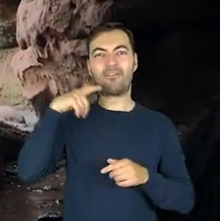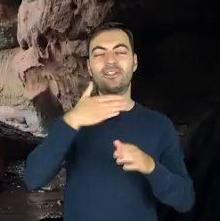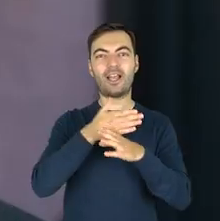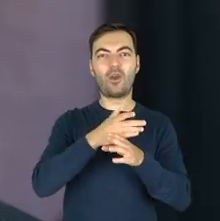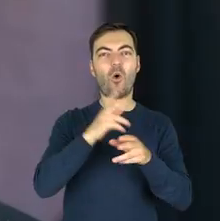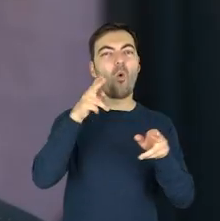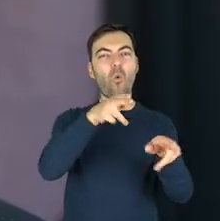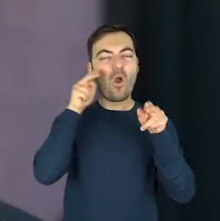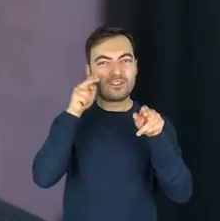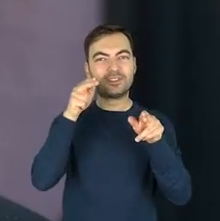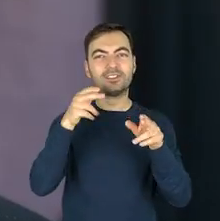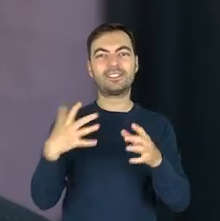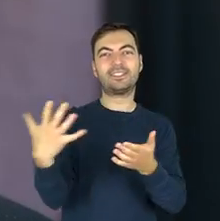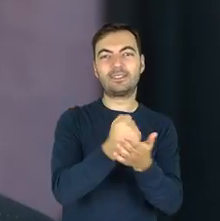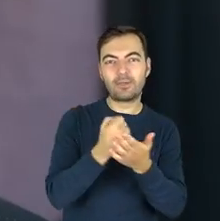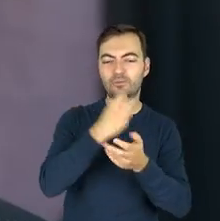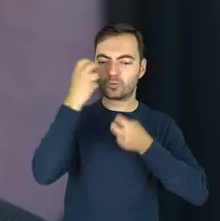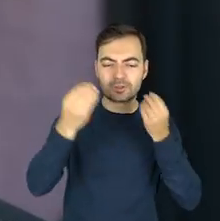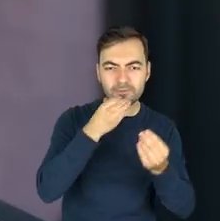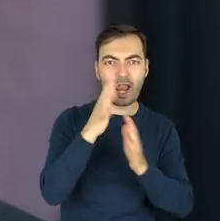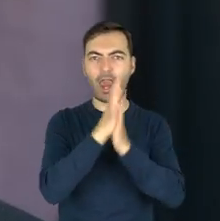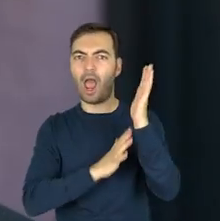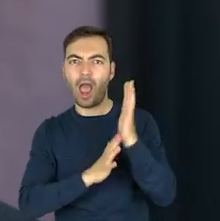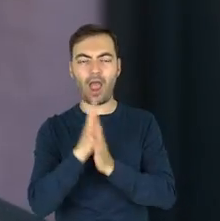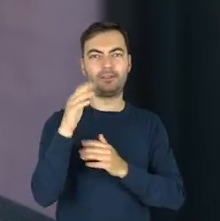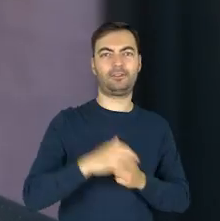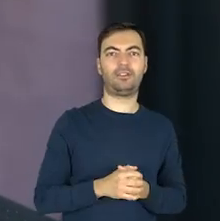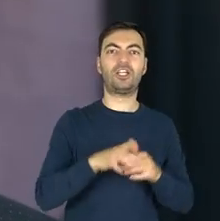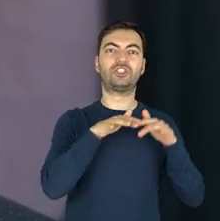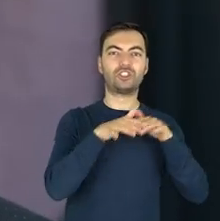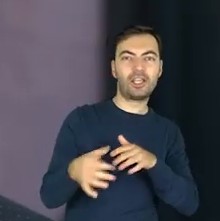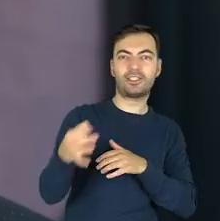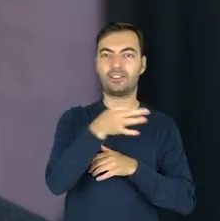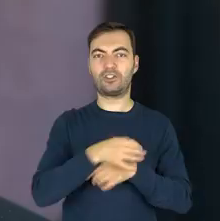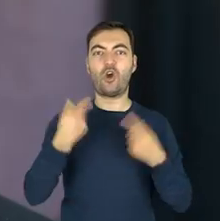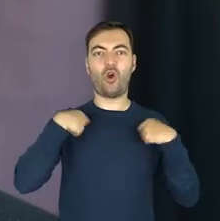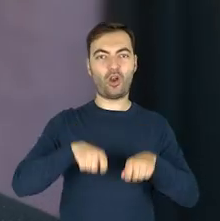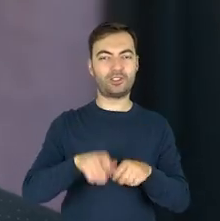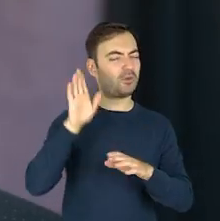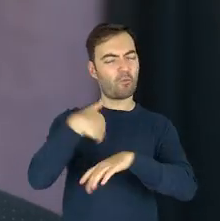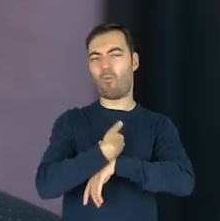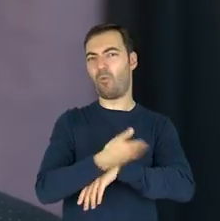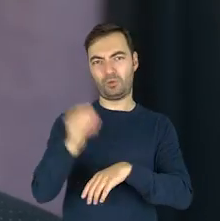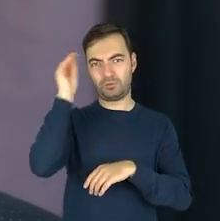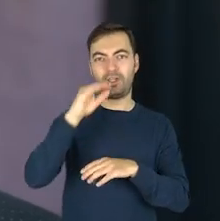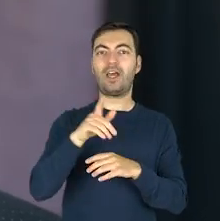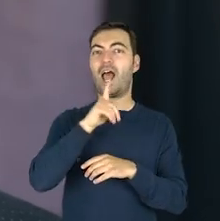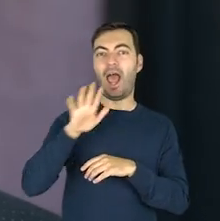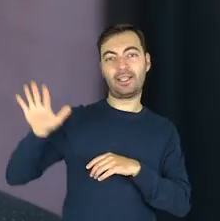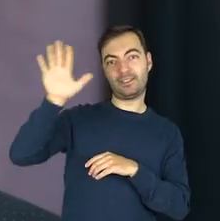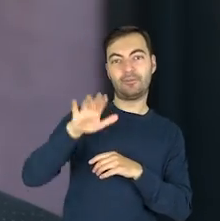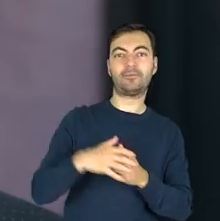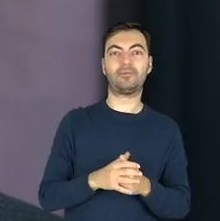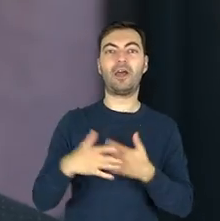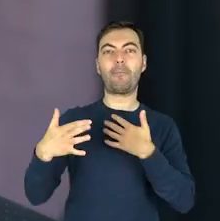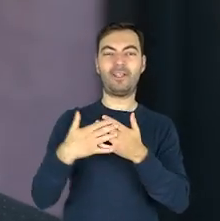łowcy-zbieracze, szukający pożywienia w lasach, rzekach czy w jeziorach. Rolnictwo przyszło do nas dużo później, z Azji, a konkretnie z Bliskiego